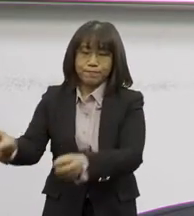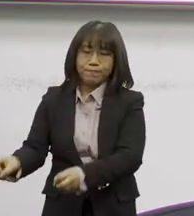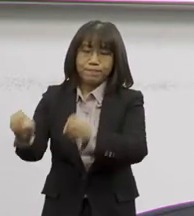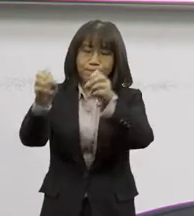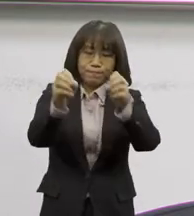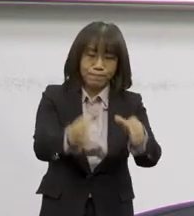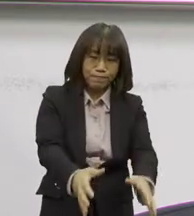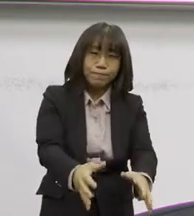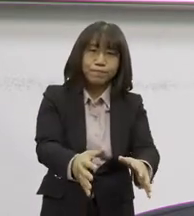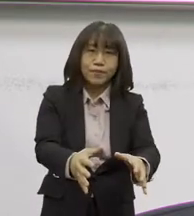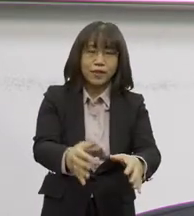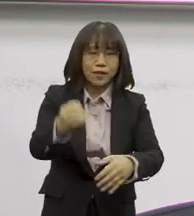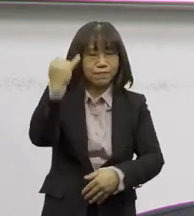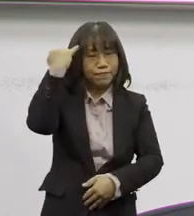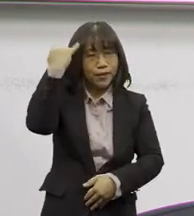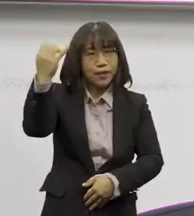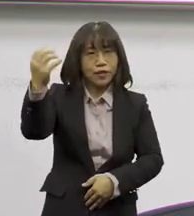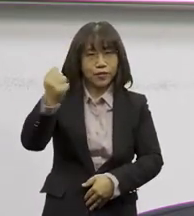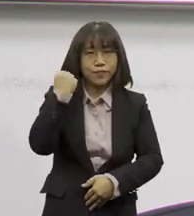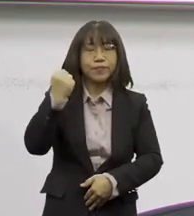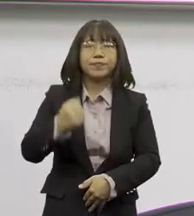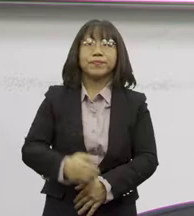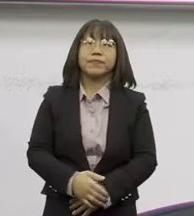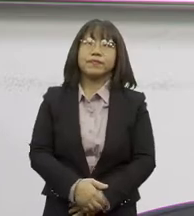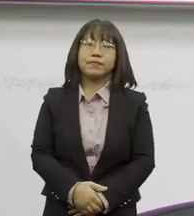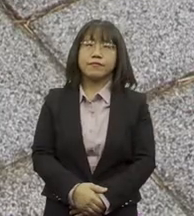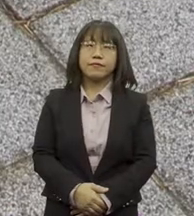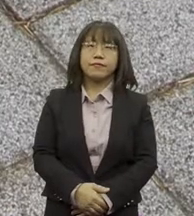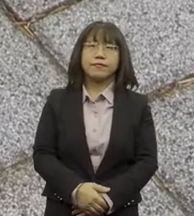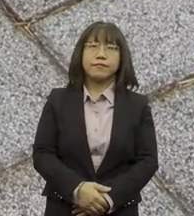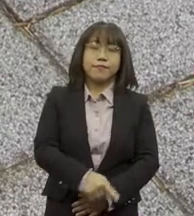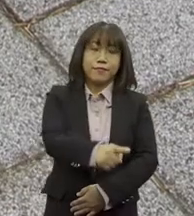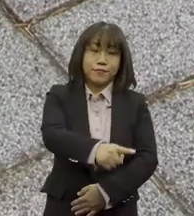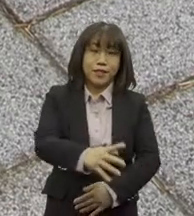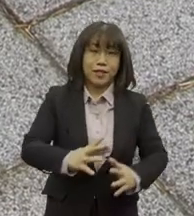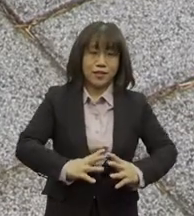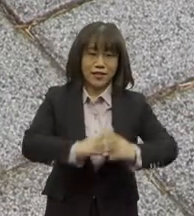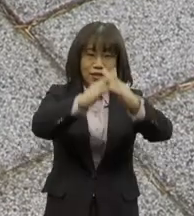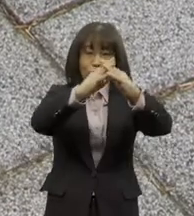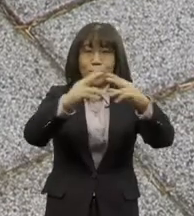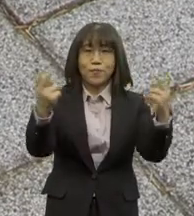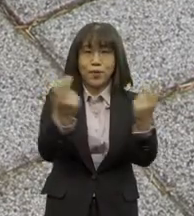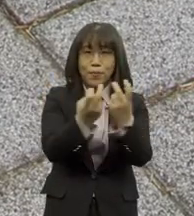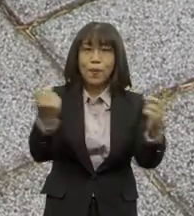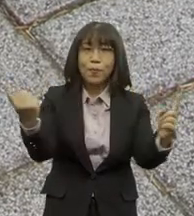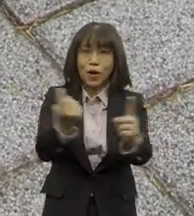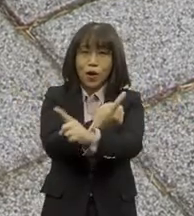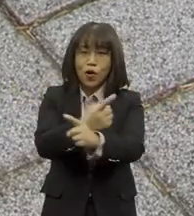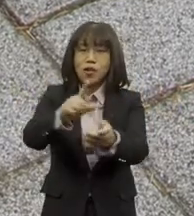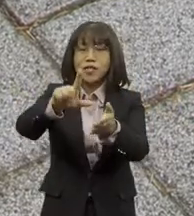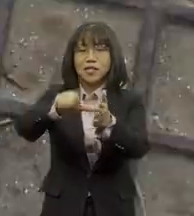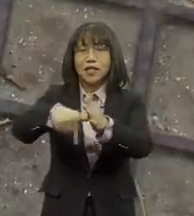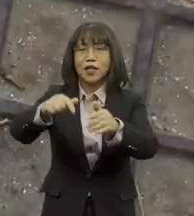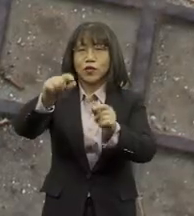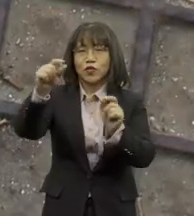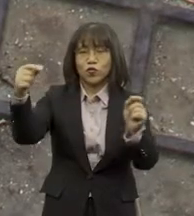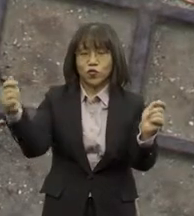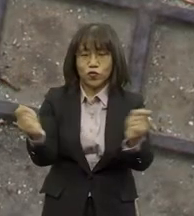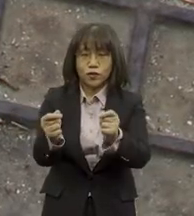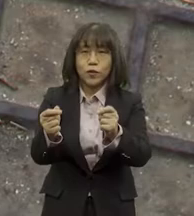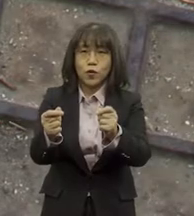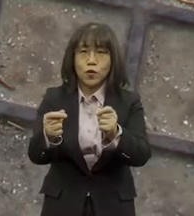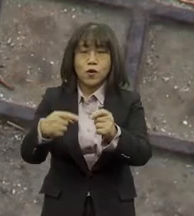방식으로 개선하면 어떨까 생각하게 되었습니다. 시공 방식의 개선으로 공사 시간이 줄어